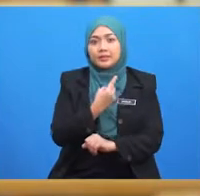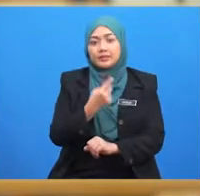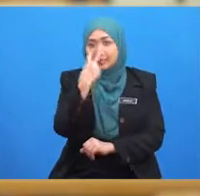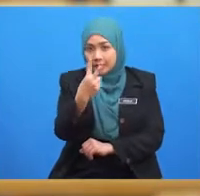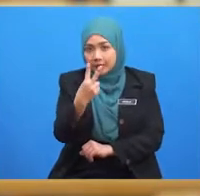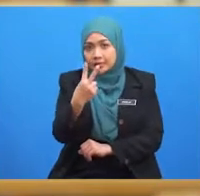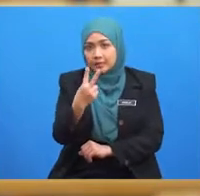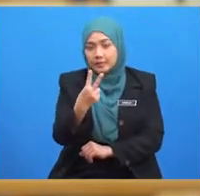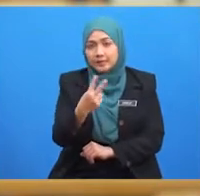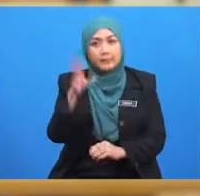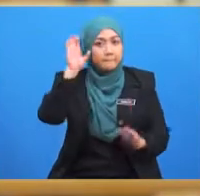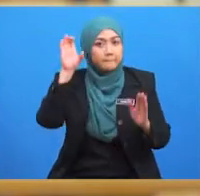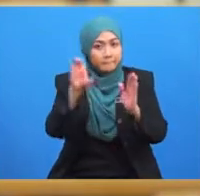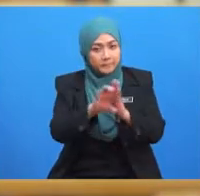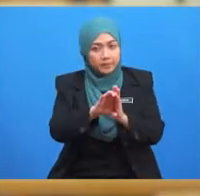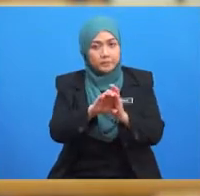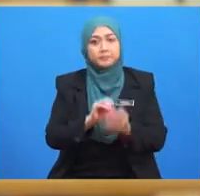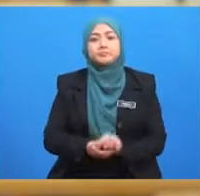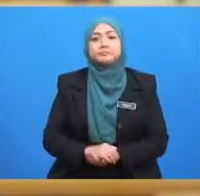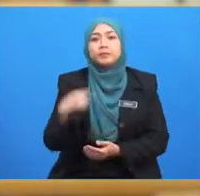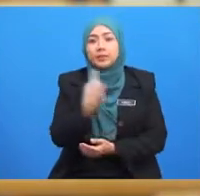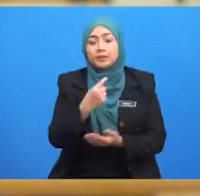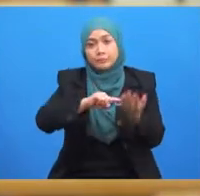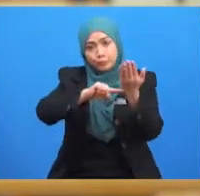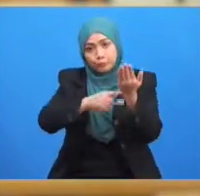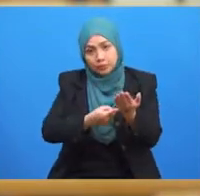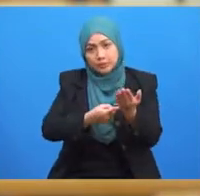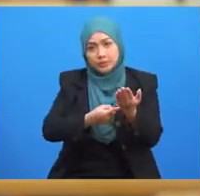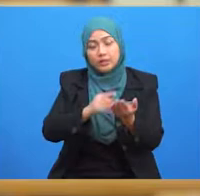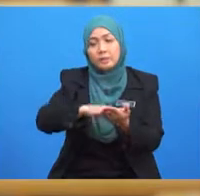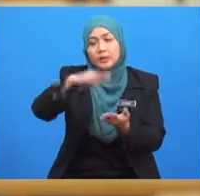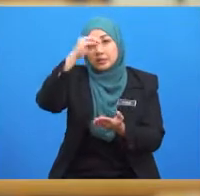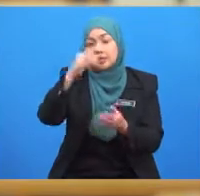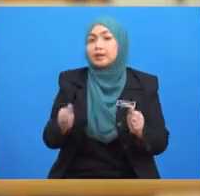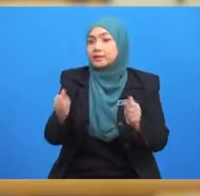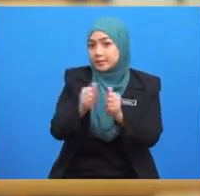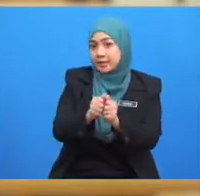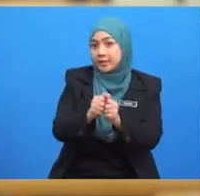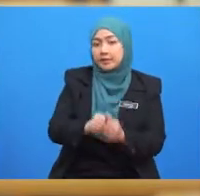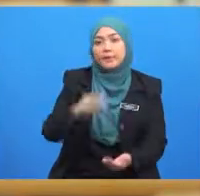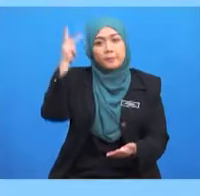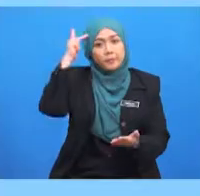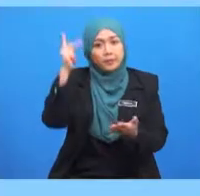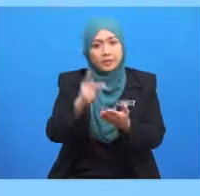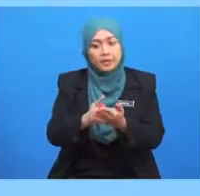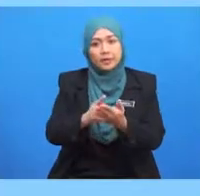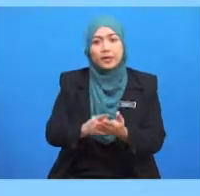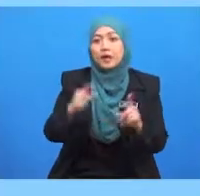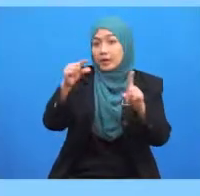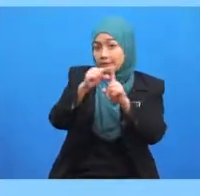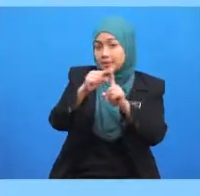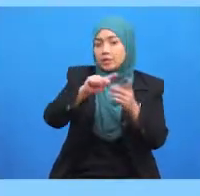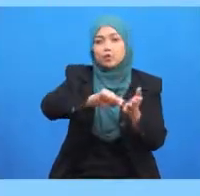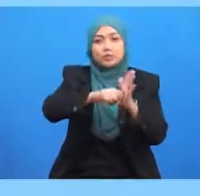di paparannya kita mulakan pembelajaran kita dengan memperkenalkannya Kadek unci